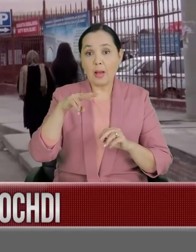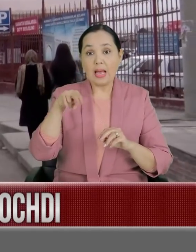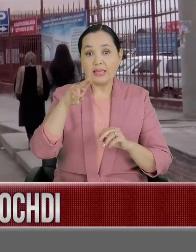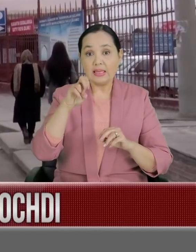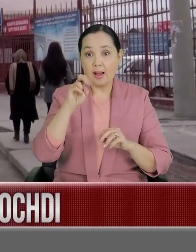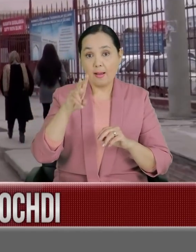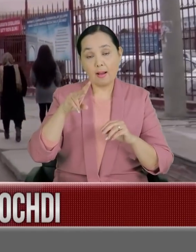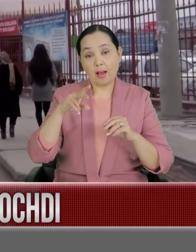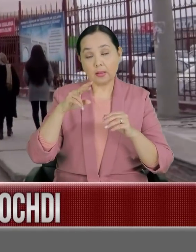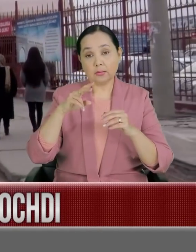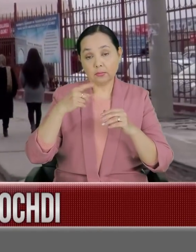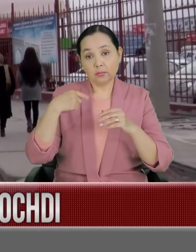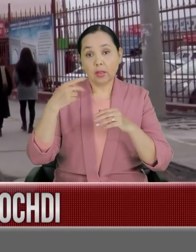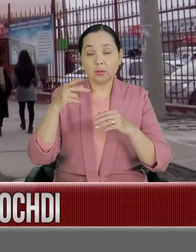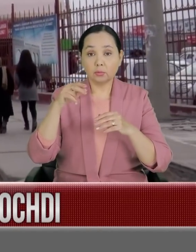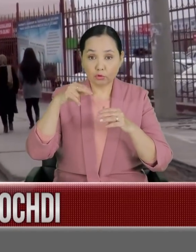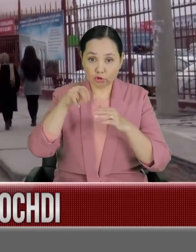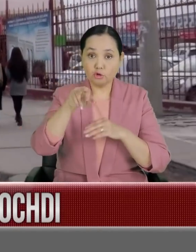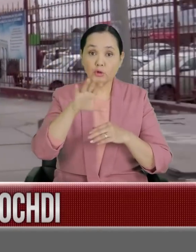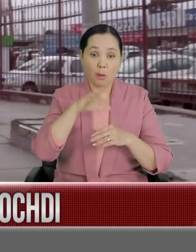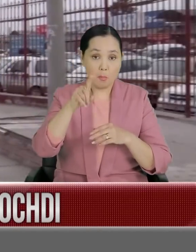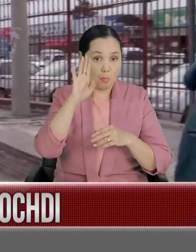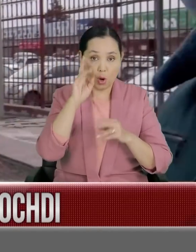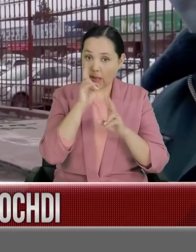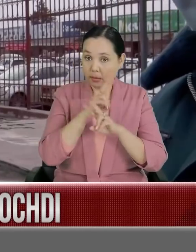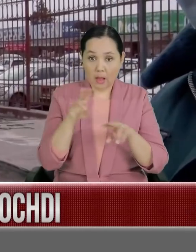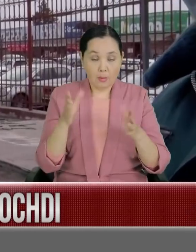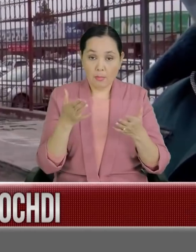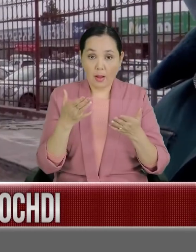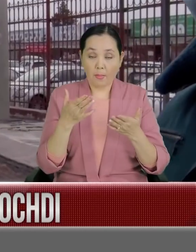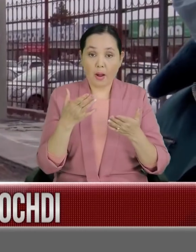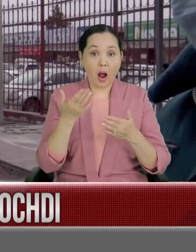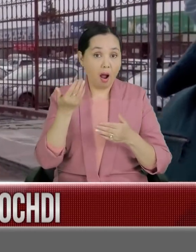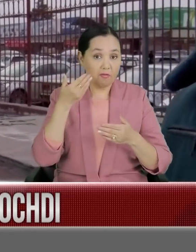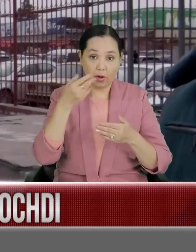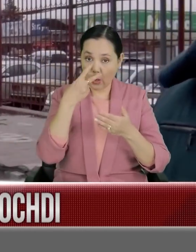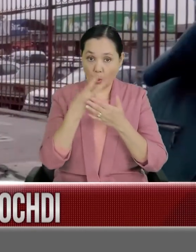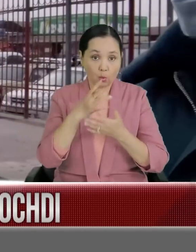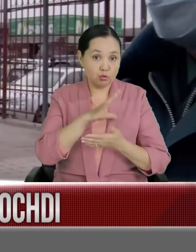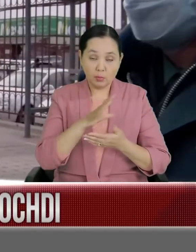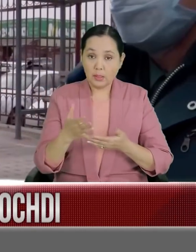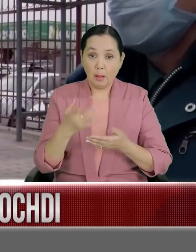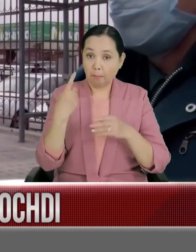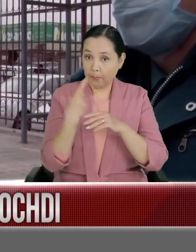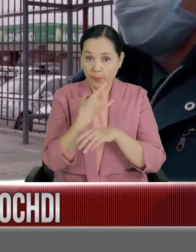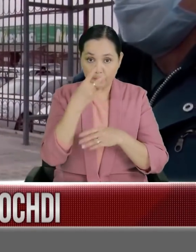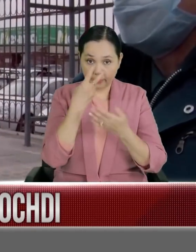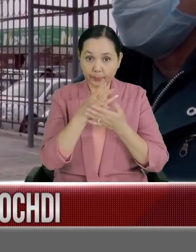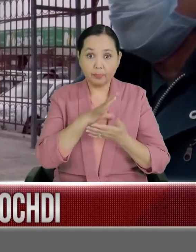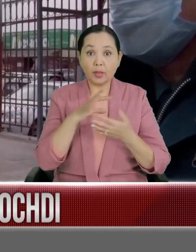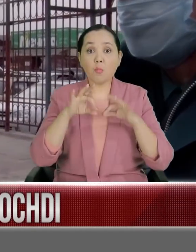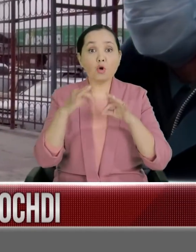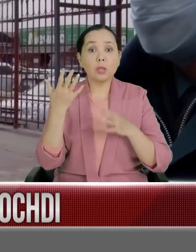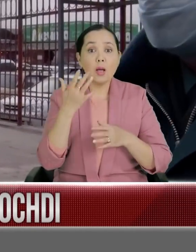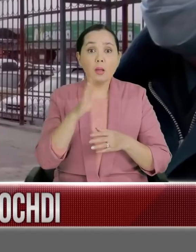chiqdim. Ungacha mashinam yo'q, bola ham yo'q. Siz bu bolani tanimaysiz? Bu bolani tanimayman. Avvaldan ko'rishmagansiz? Yo'q. Mashinangiz